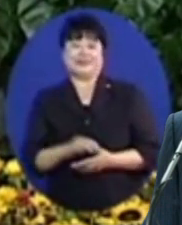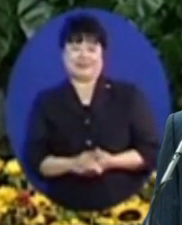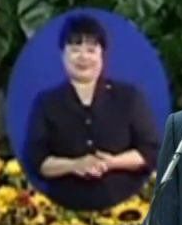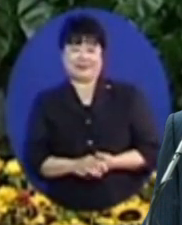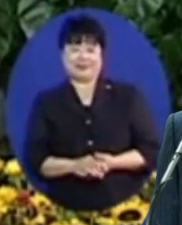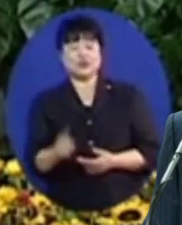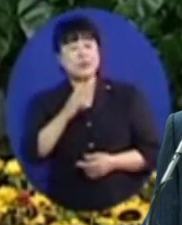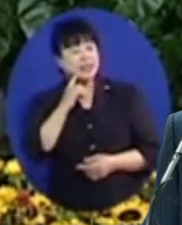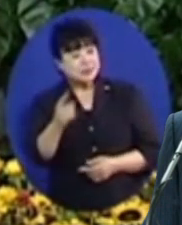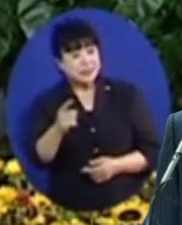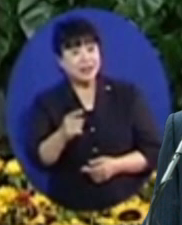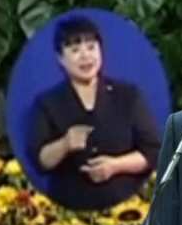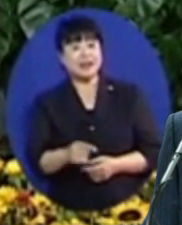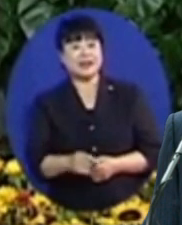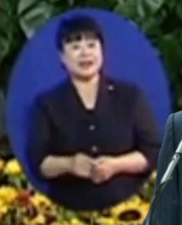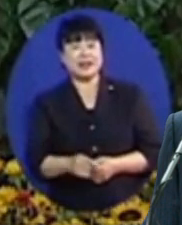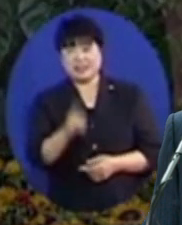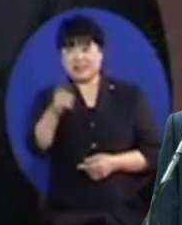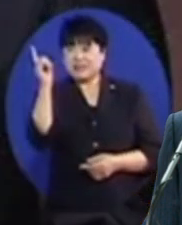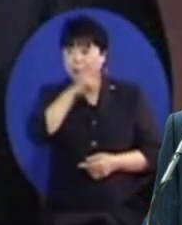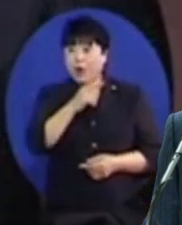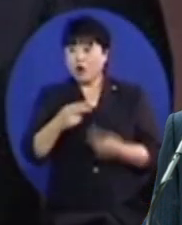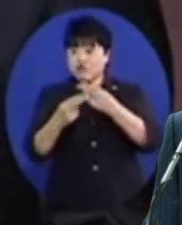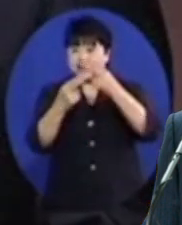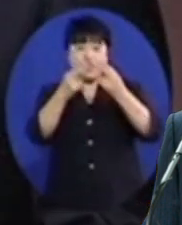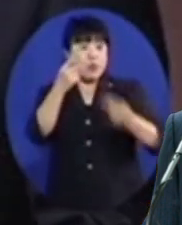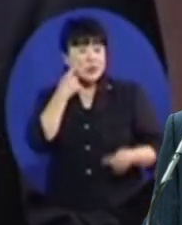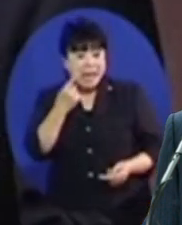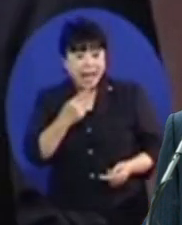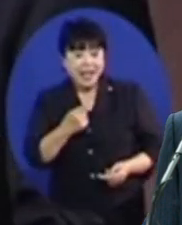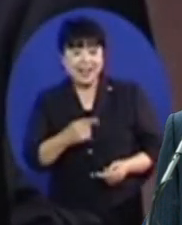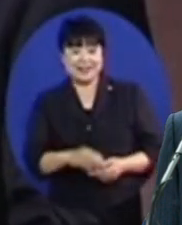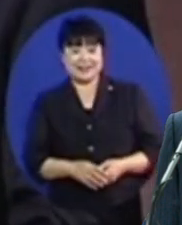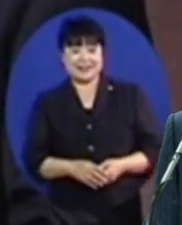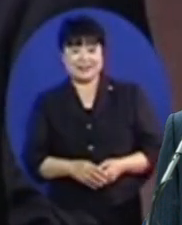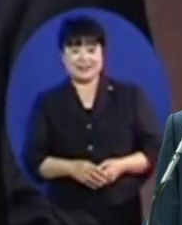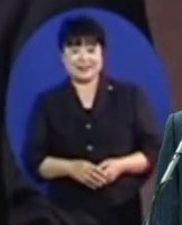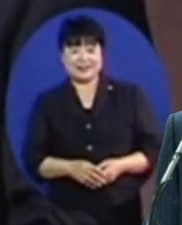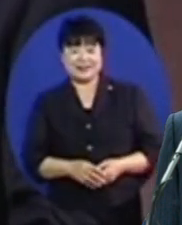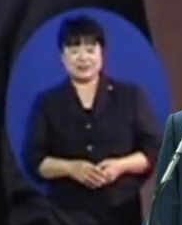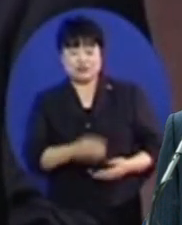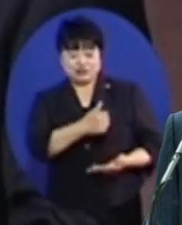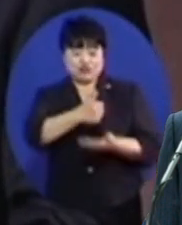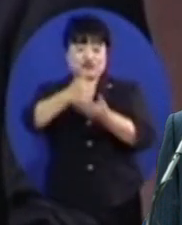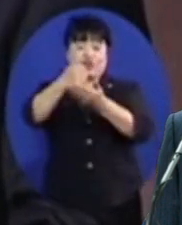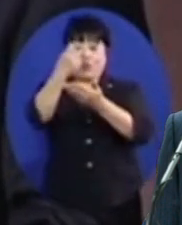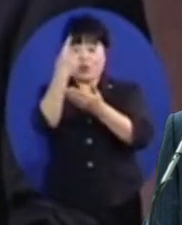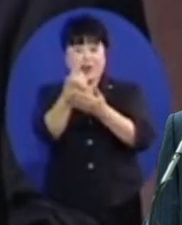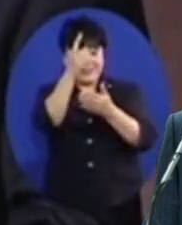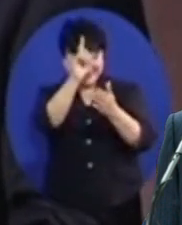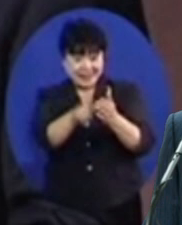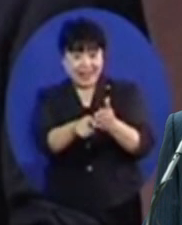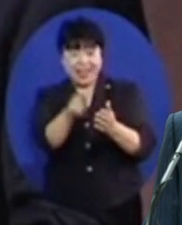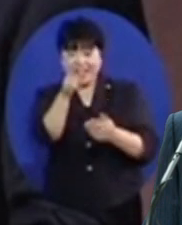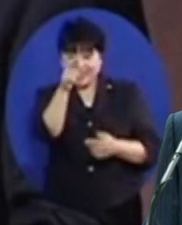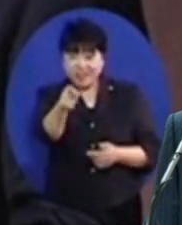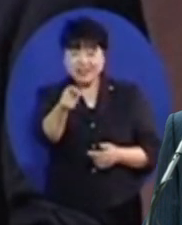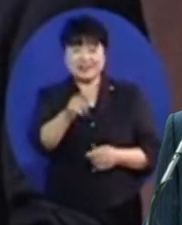말했습니까? 야 이놈들아 두고 보자 내가 만왕왕 만유의 주로 올 때는 너희